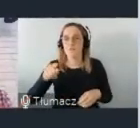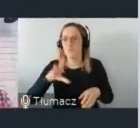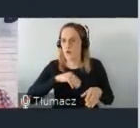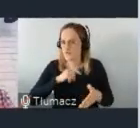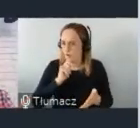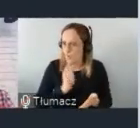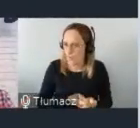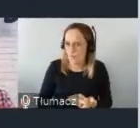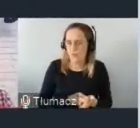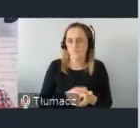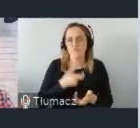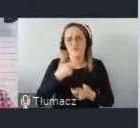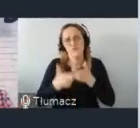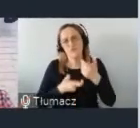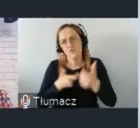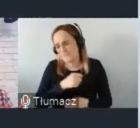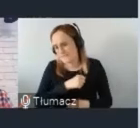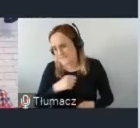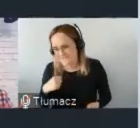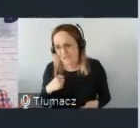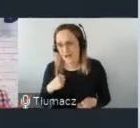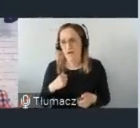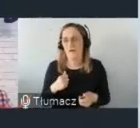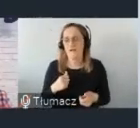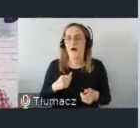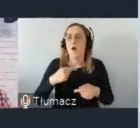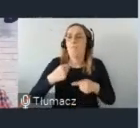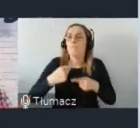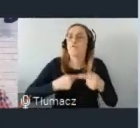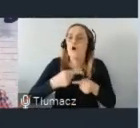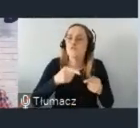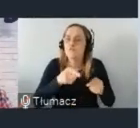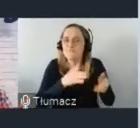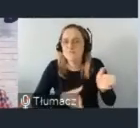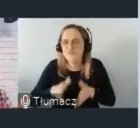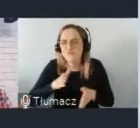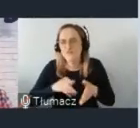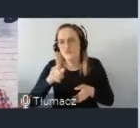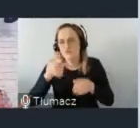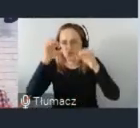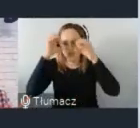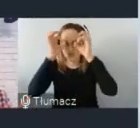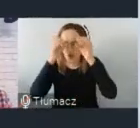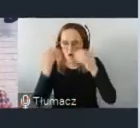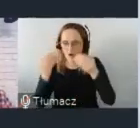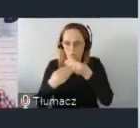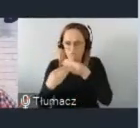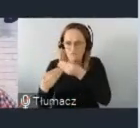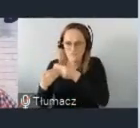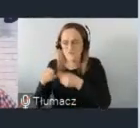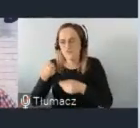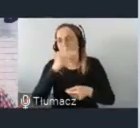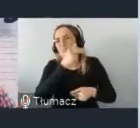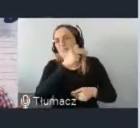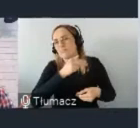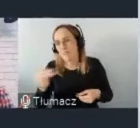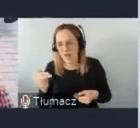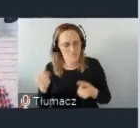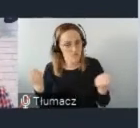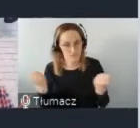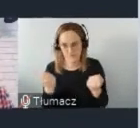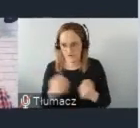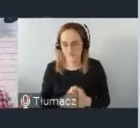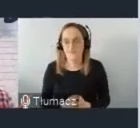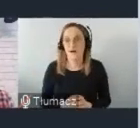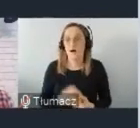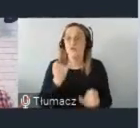kupić, i zrobić samemu. W ogóle sam proces przygotowania, kupowania tych soczewek, to może być dłuższy temat na kurs. Ale jeżeli